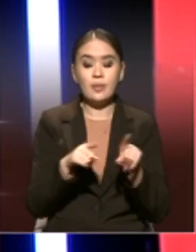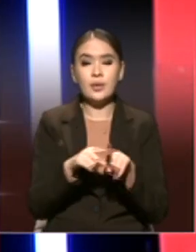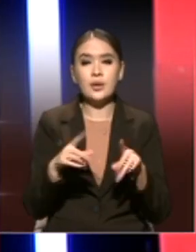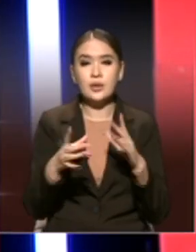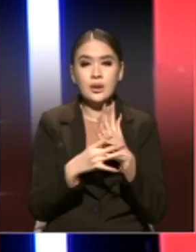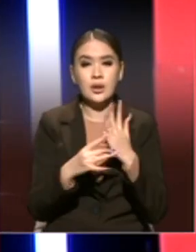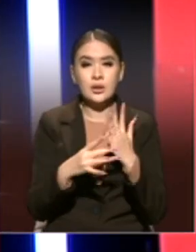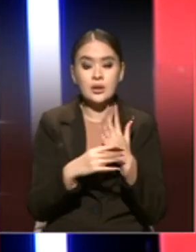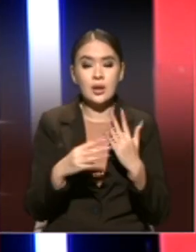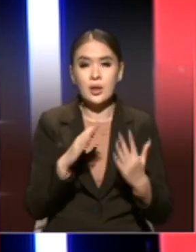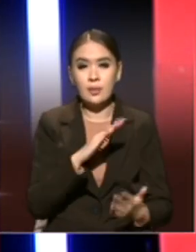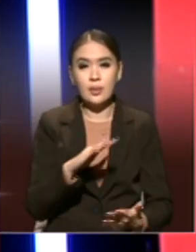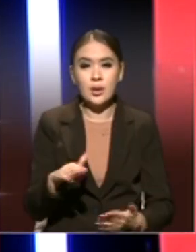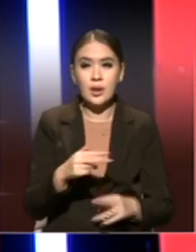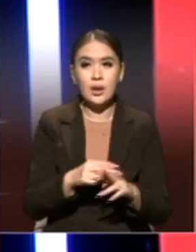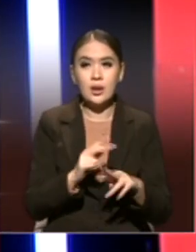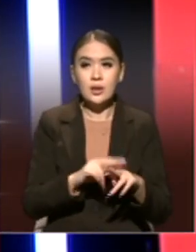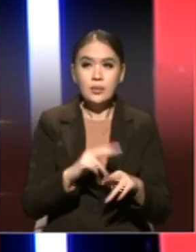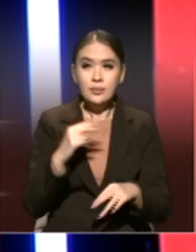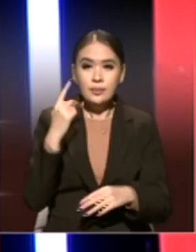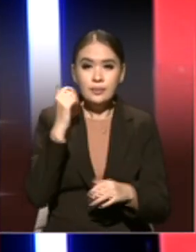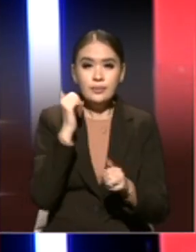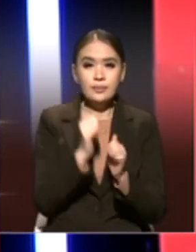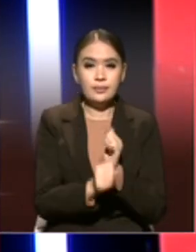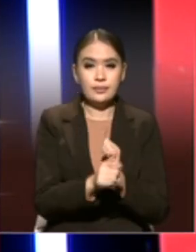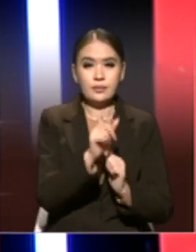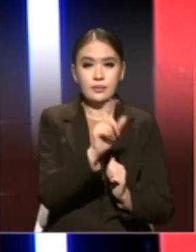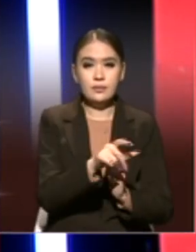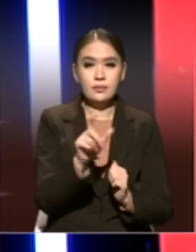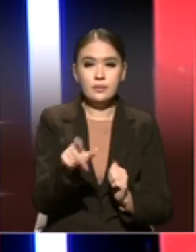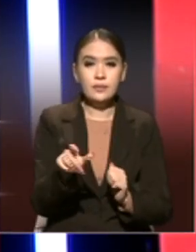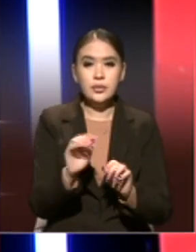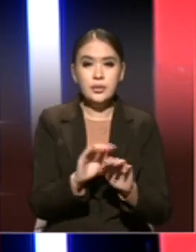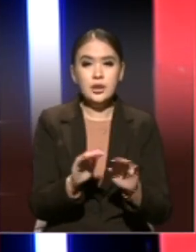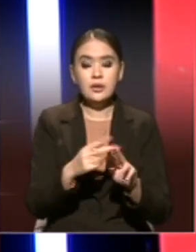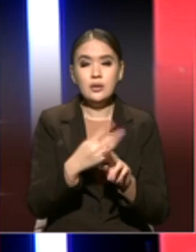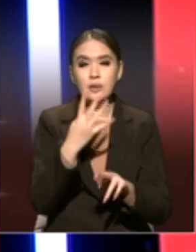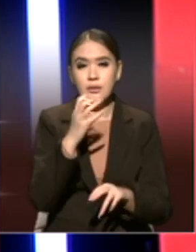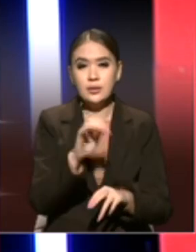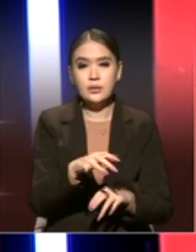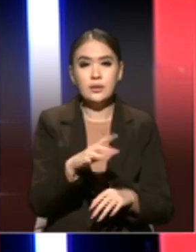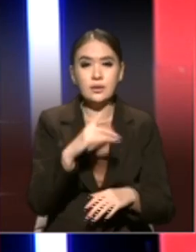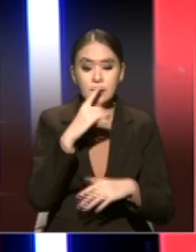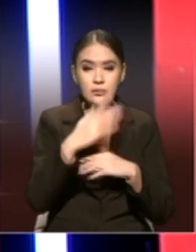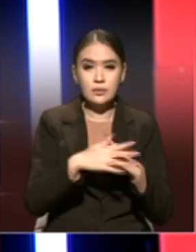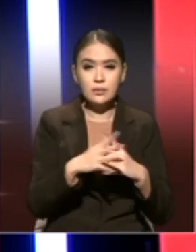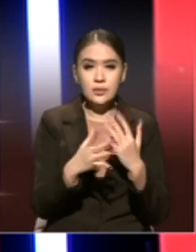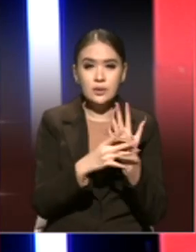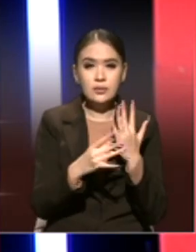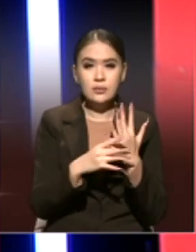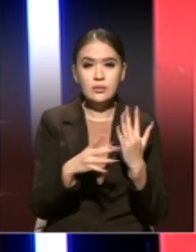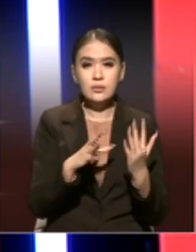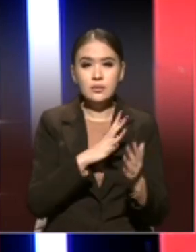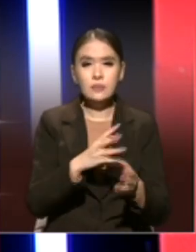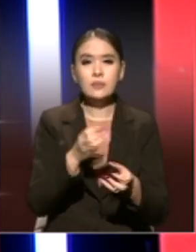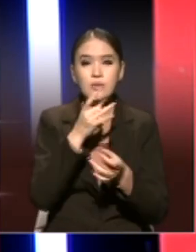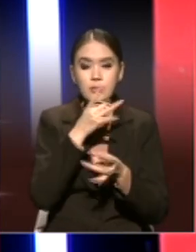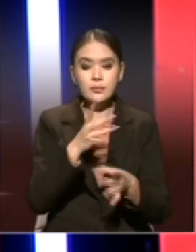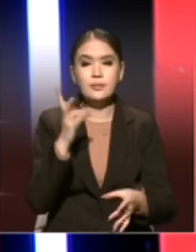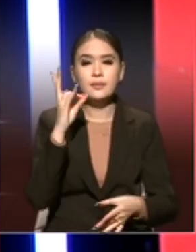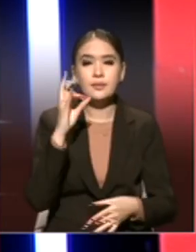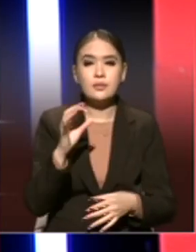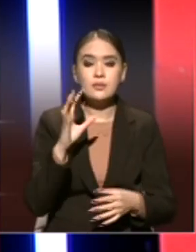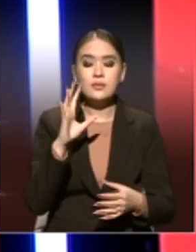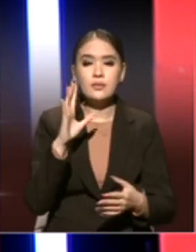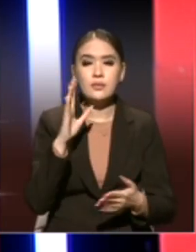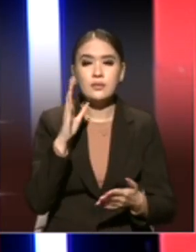мысалға интеллектуалдық тексеру өткізіп жатырмыз ғой балалардың арасында. Оқушылар 400 мыңға жуық оқушы тестілеуден өтеді. Жақсы. А бірақ бәлкім